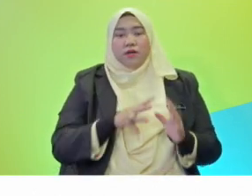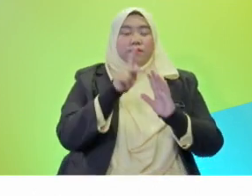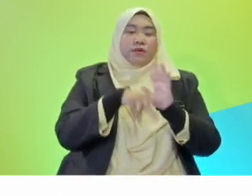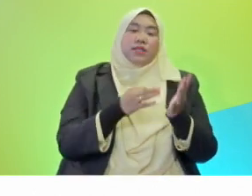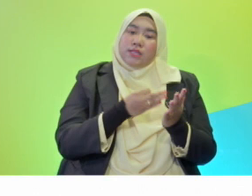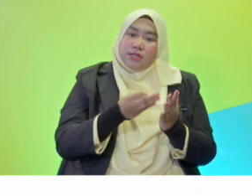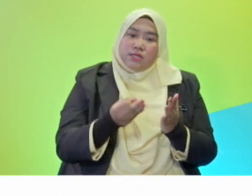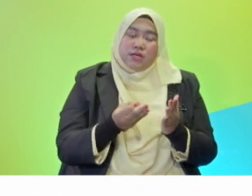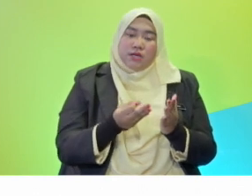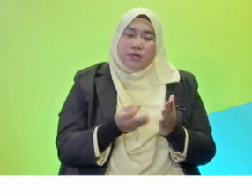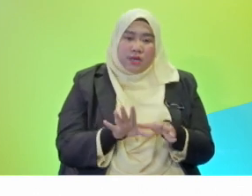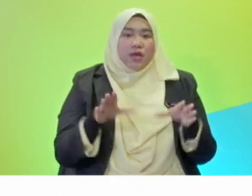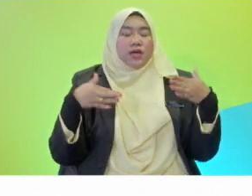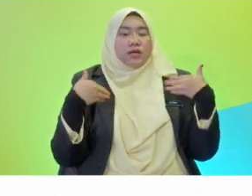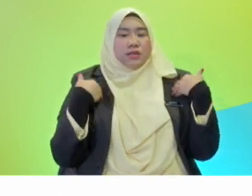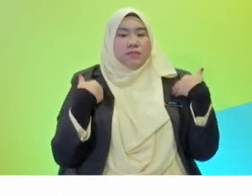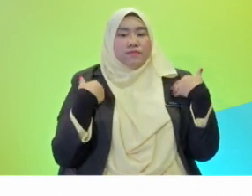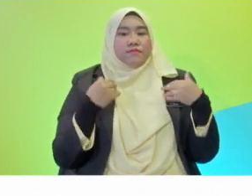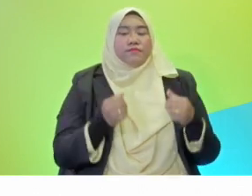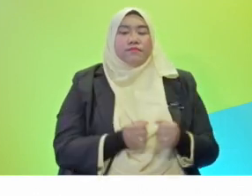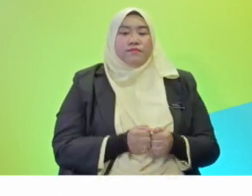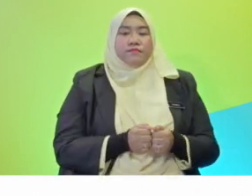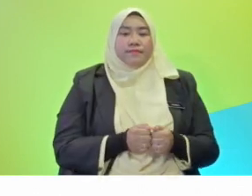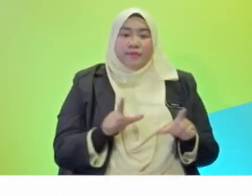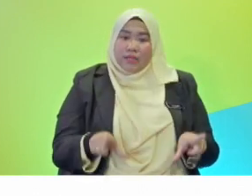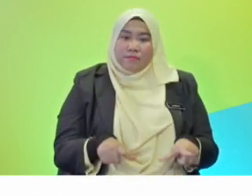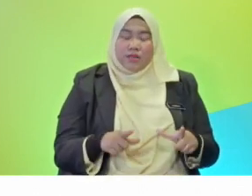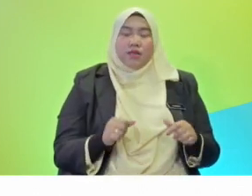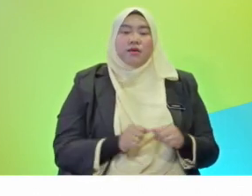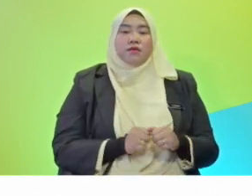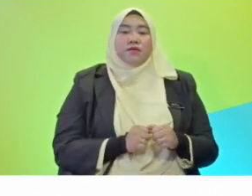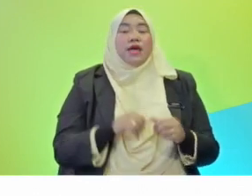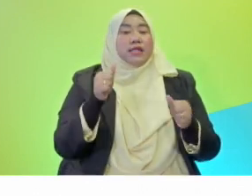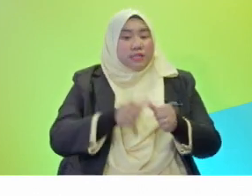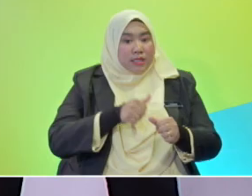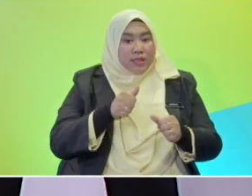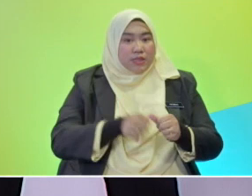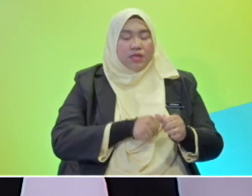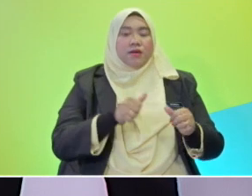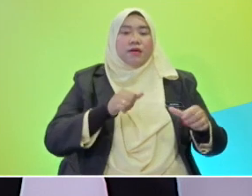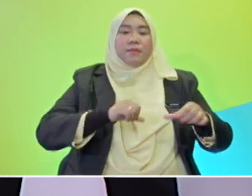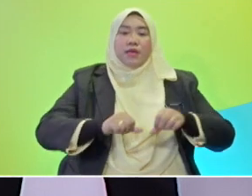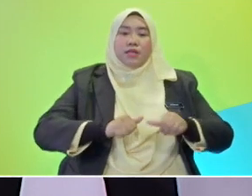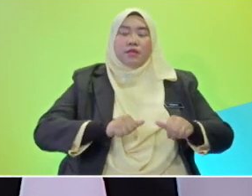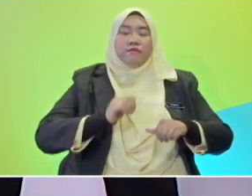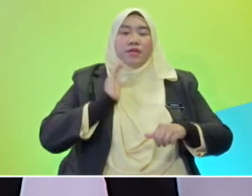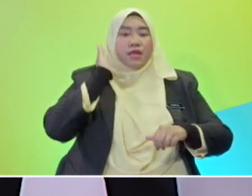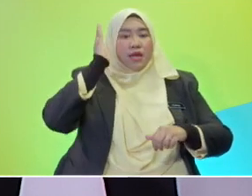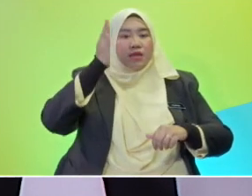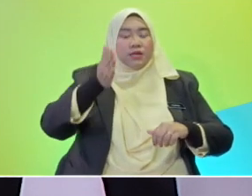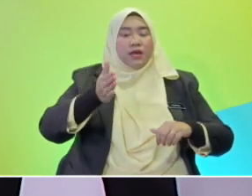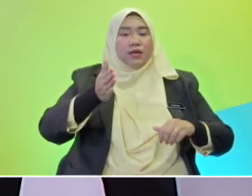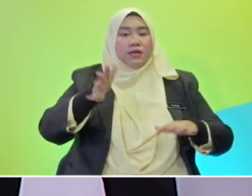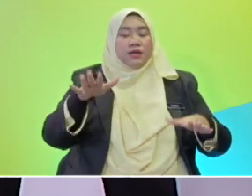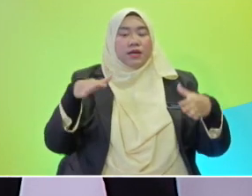juga berlaku seperti mana yang tadi setiap activity pencak Siran lisan